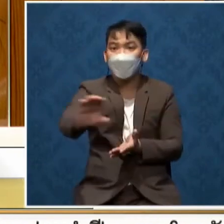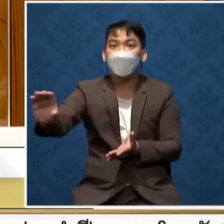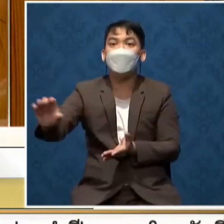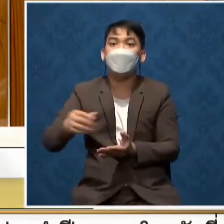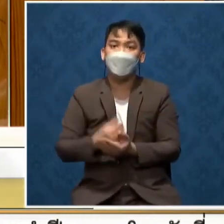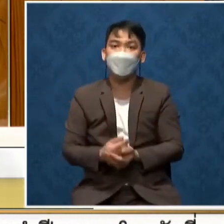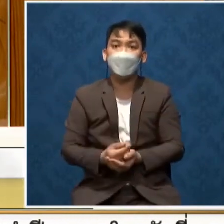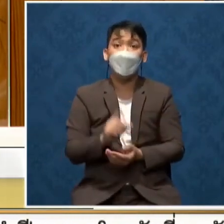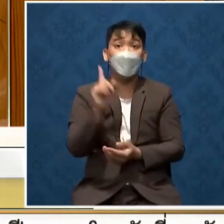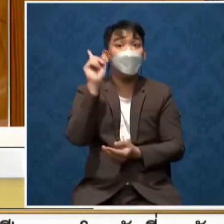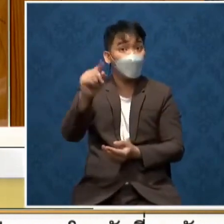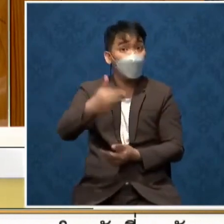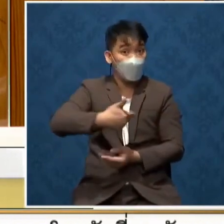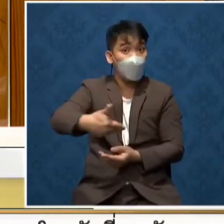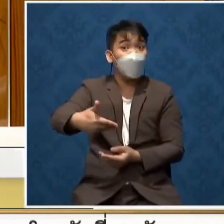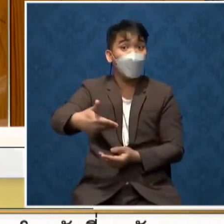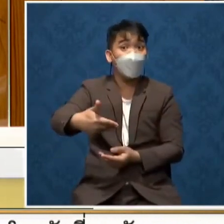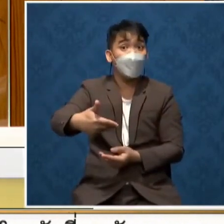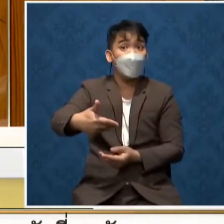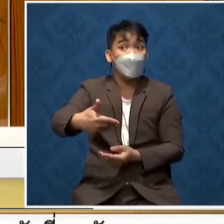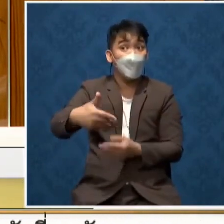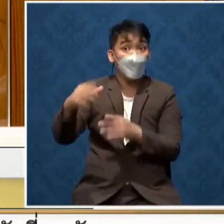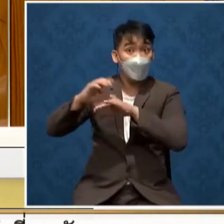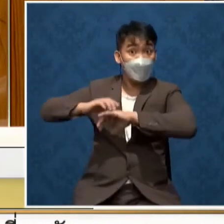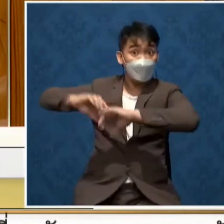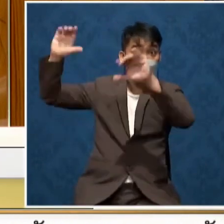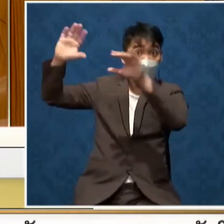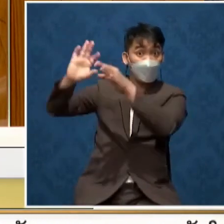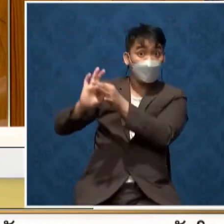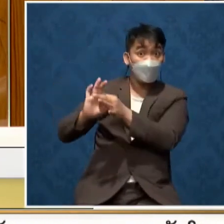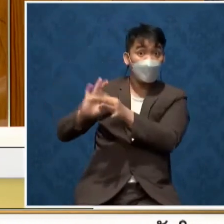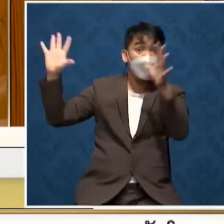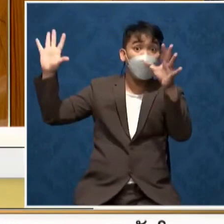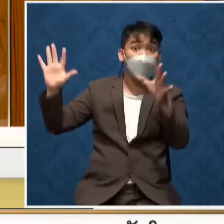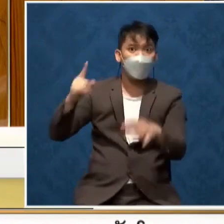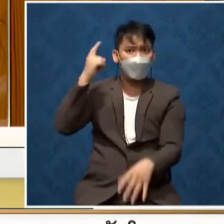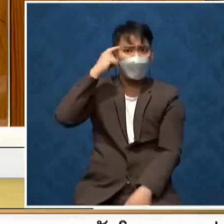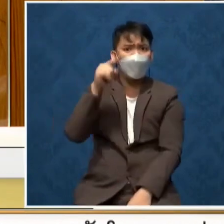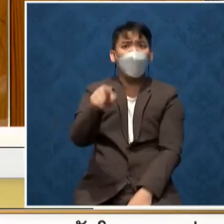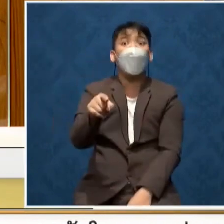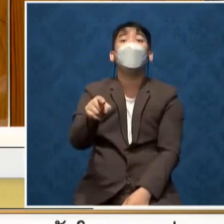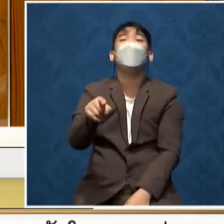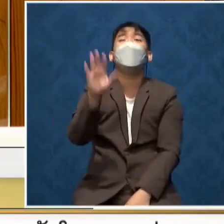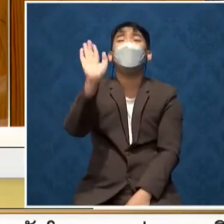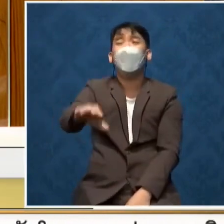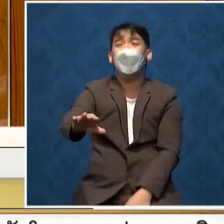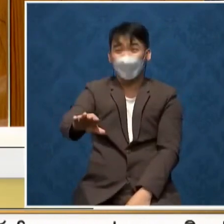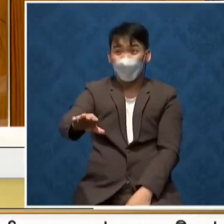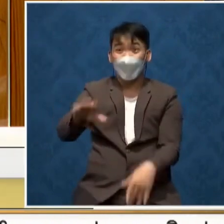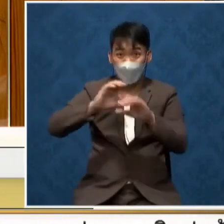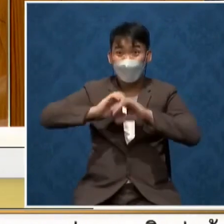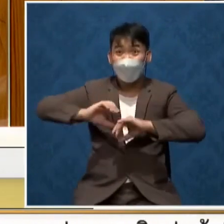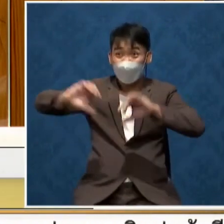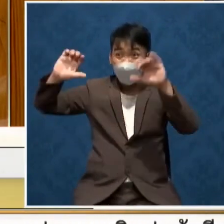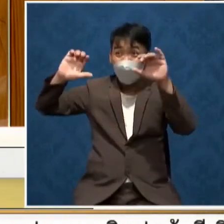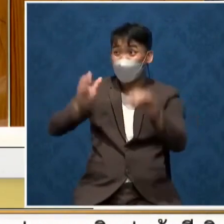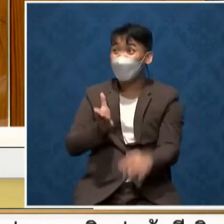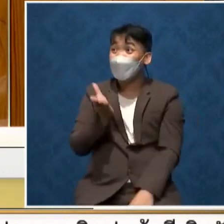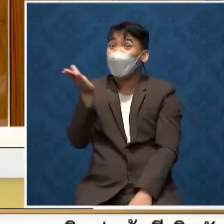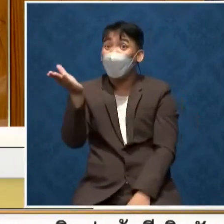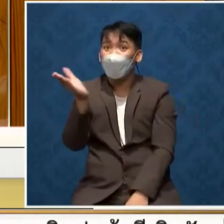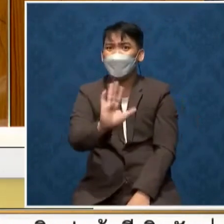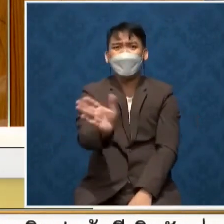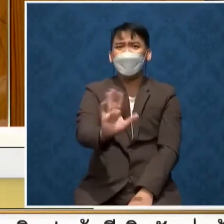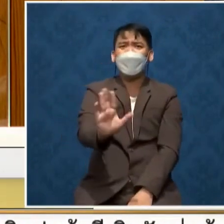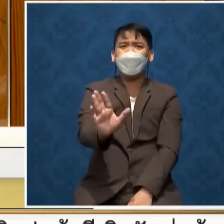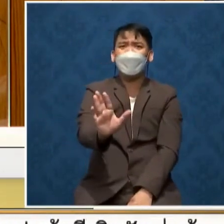ม่ได้เกี่ยวกับรัฐบาลเดี๋ยวท่านจะคิดว่าต้องมาขอกับรัฐบาลรัฐบาลก็อาจจะมีเงื่อนไขหรืออาจจะไปครอบงำนะครับ